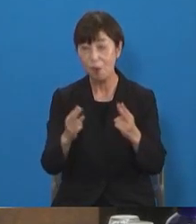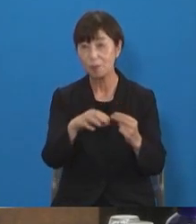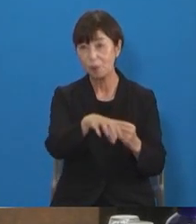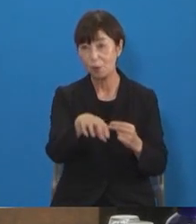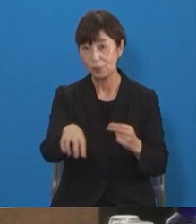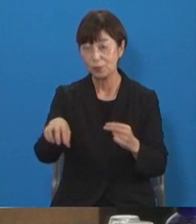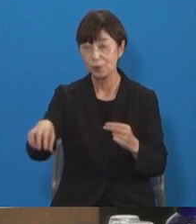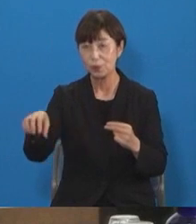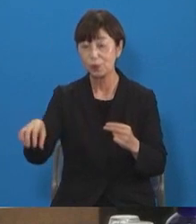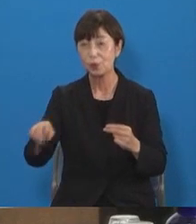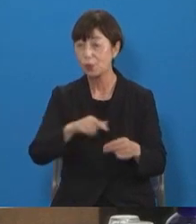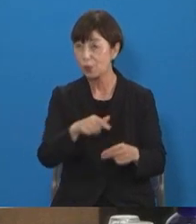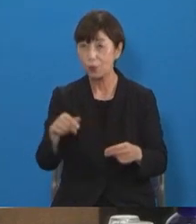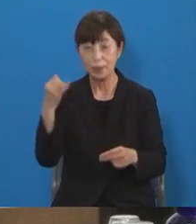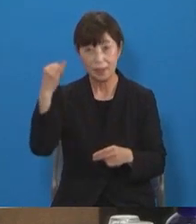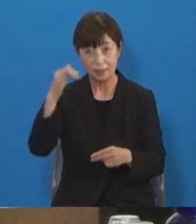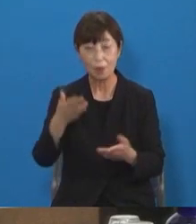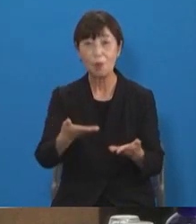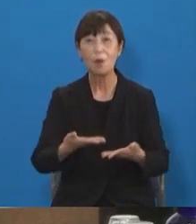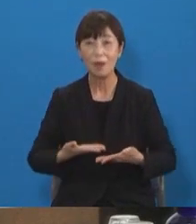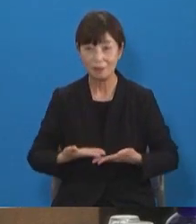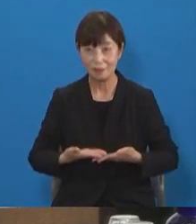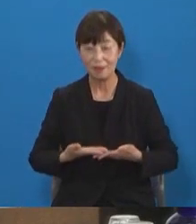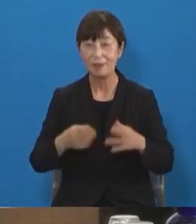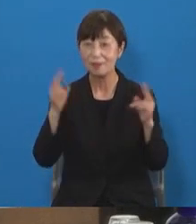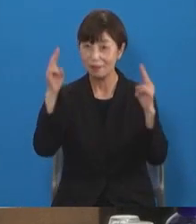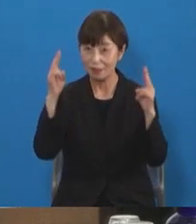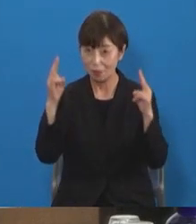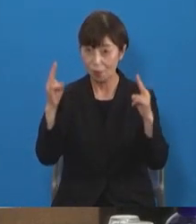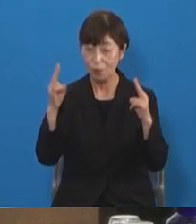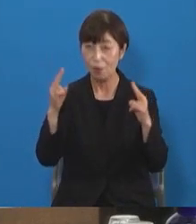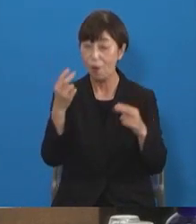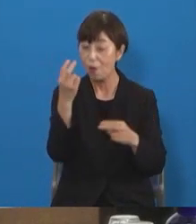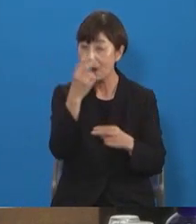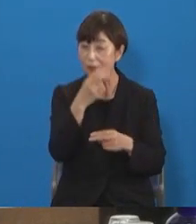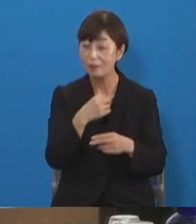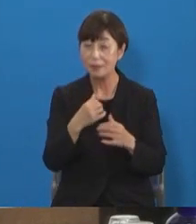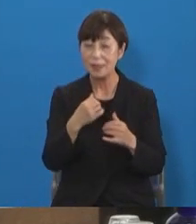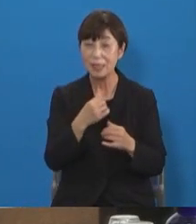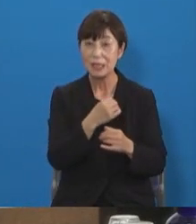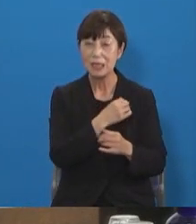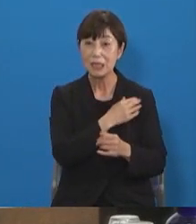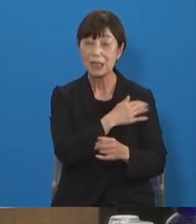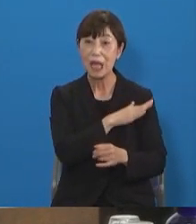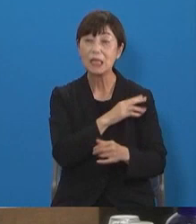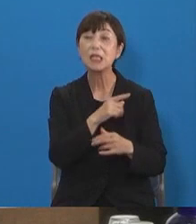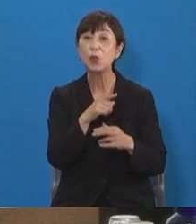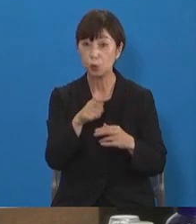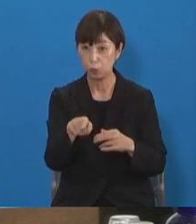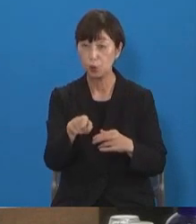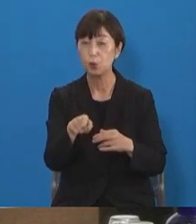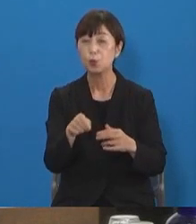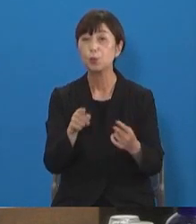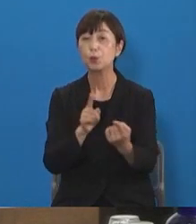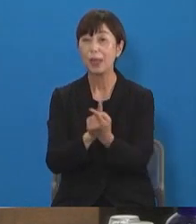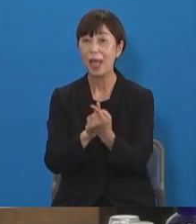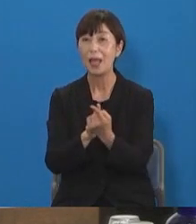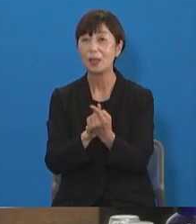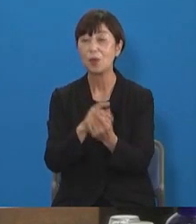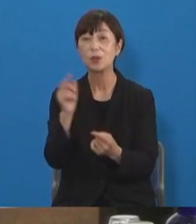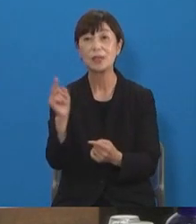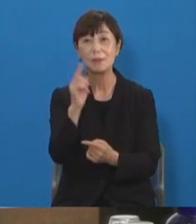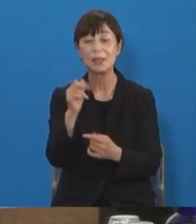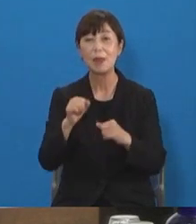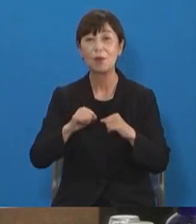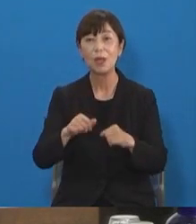に基づいたさまざまなご意見をいただき、企業の管理職向けの男性育休推進セミナーを実施するなど、本市の